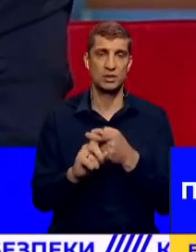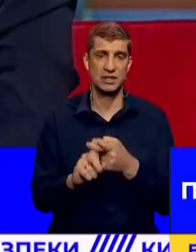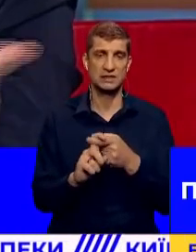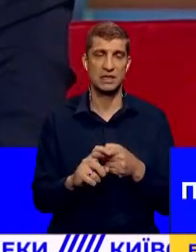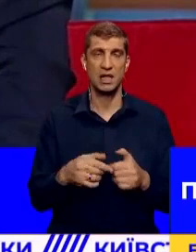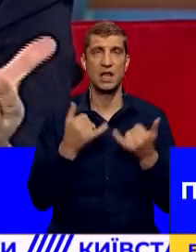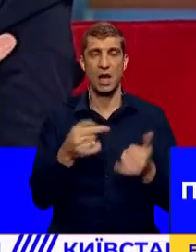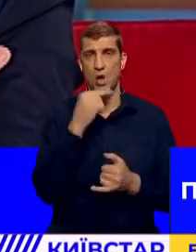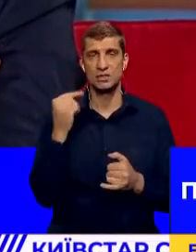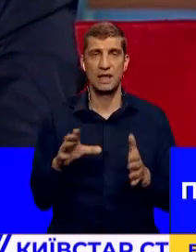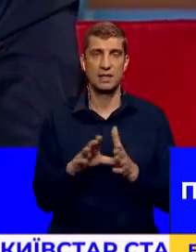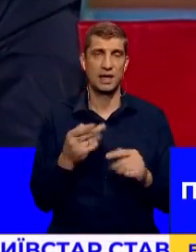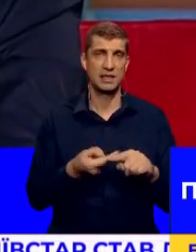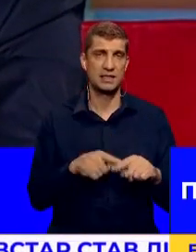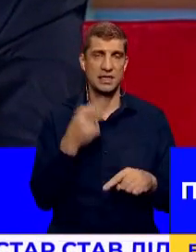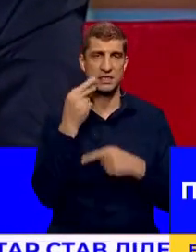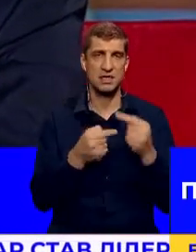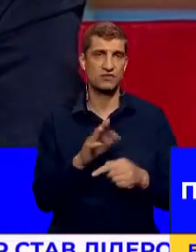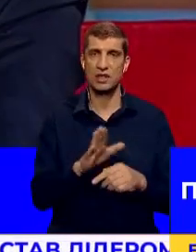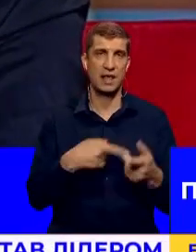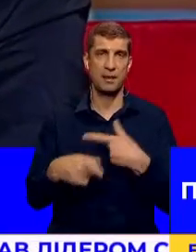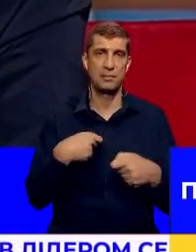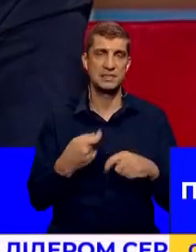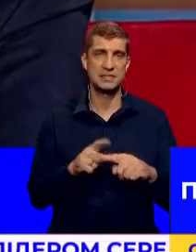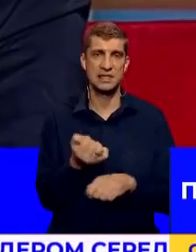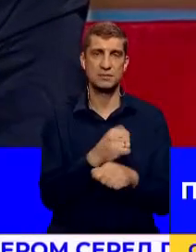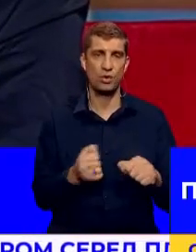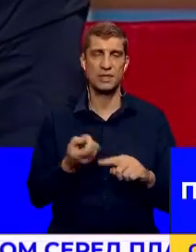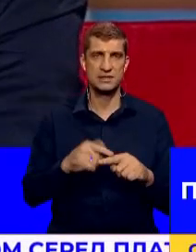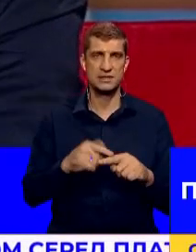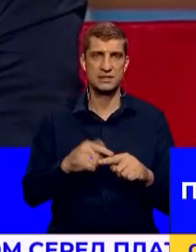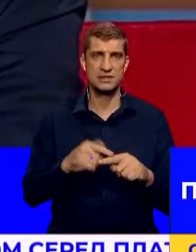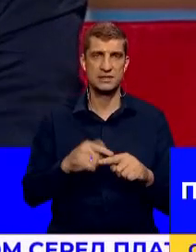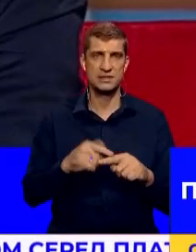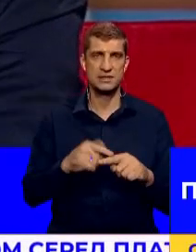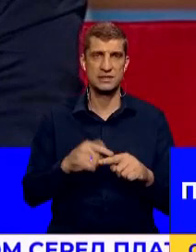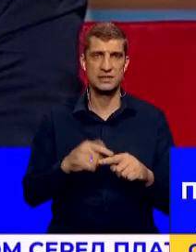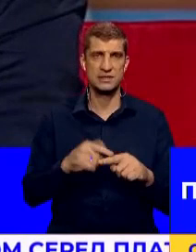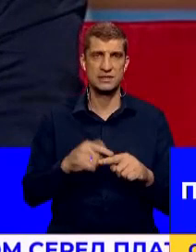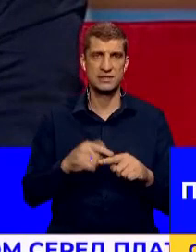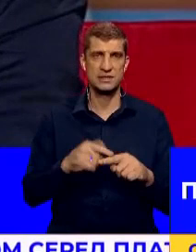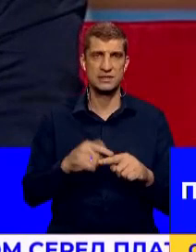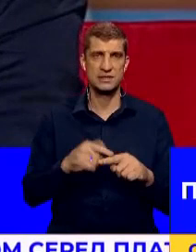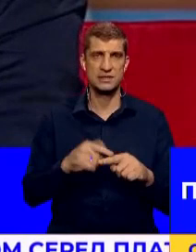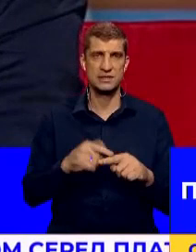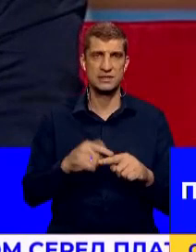Енергонезалежність. Для Росії енергетика – це завжди не бізнес, це зброя, це політика.